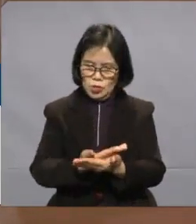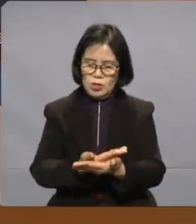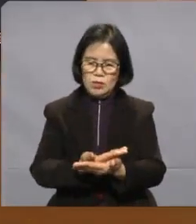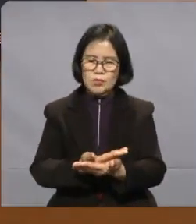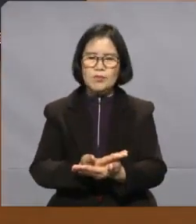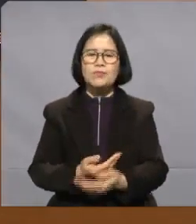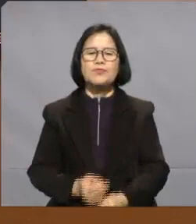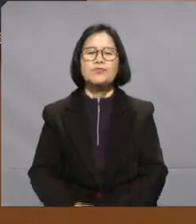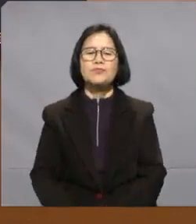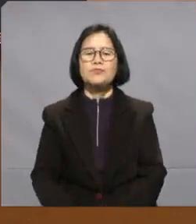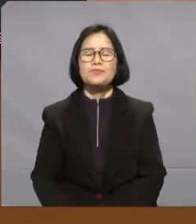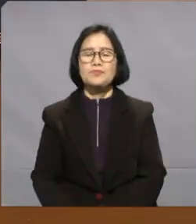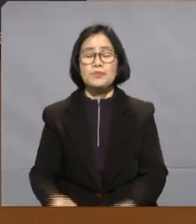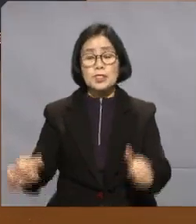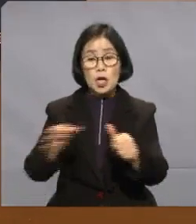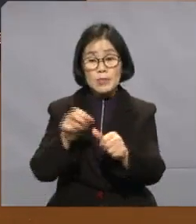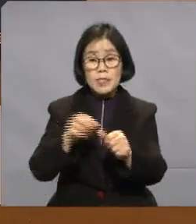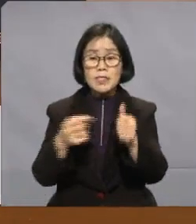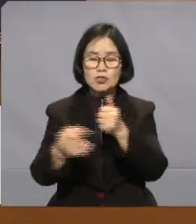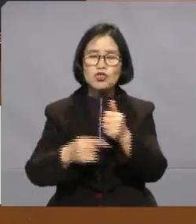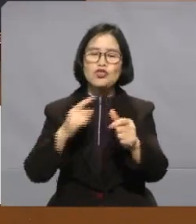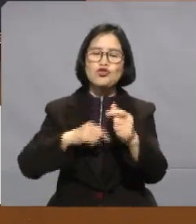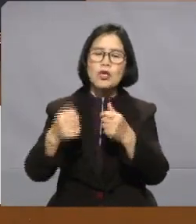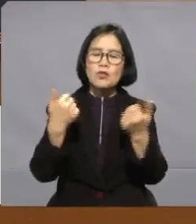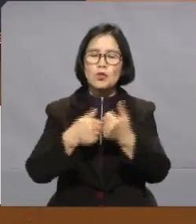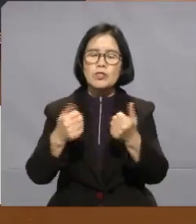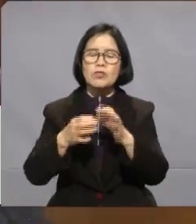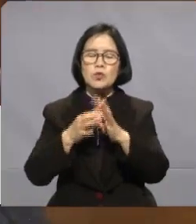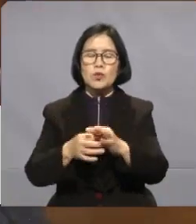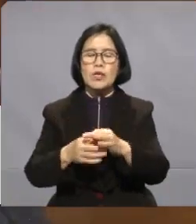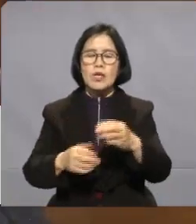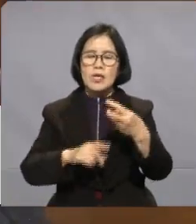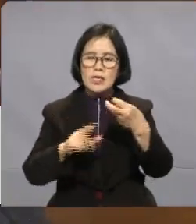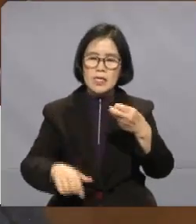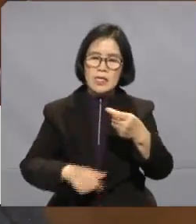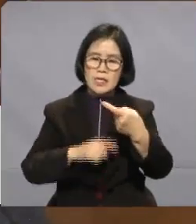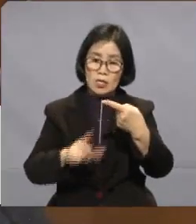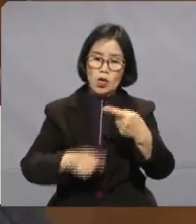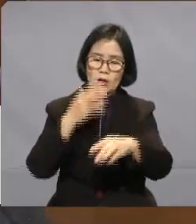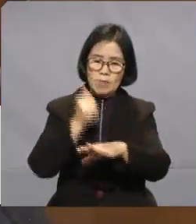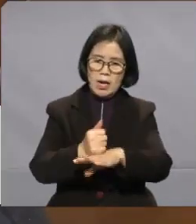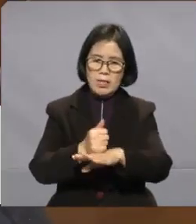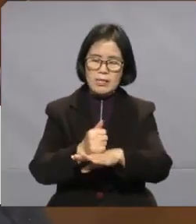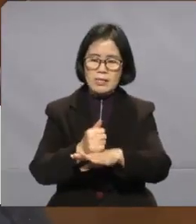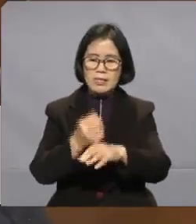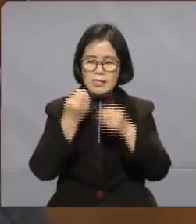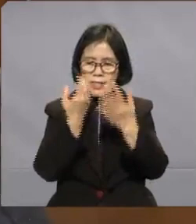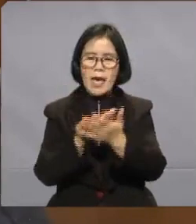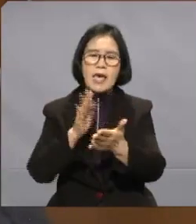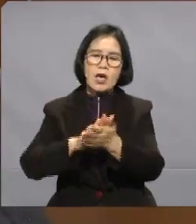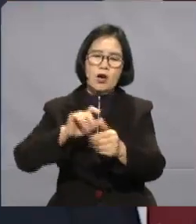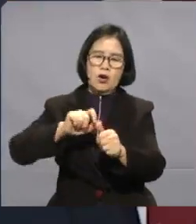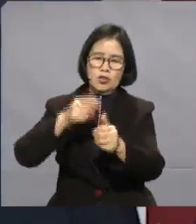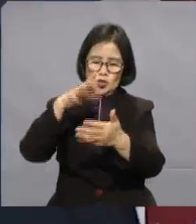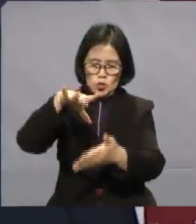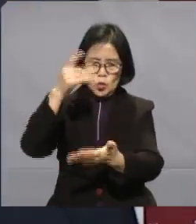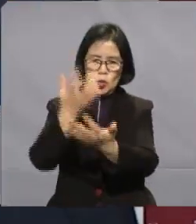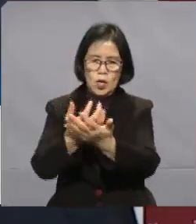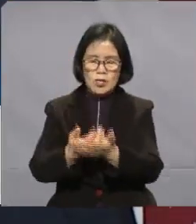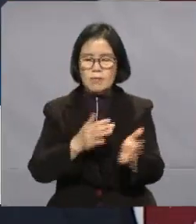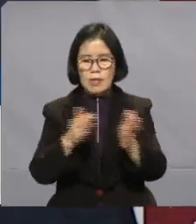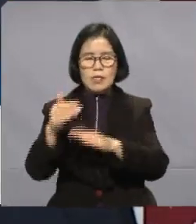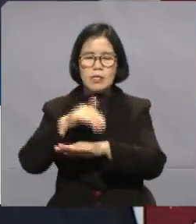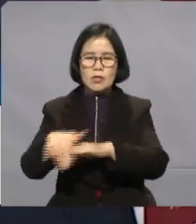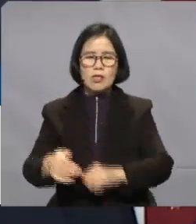싶습니다. 연금특위는 추가 논의를 거쳐 이달 말 연금개혁 초안을 마련할 예정인데 지금